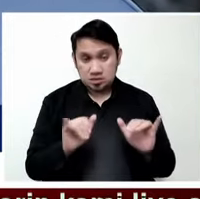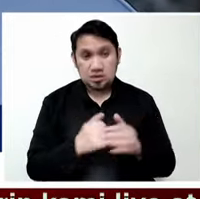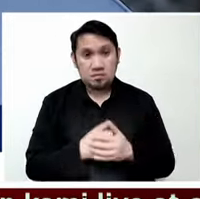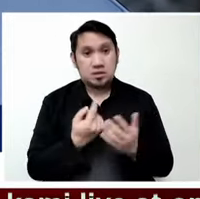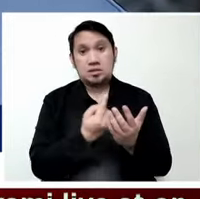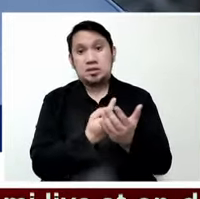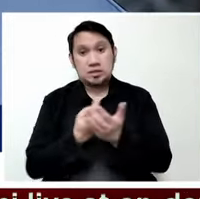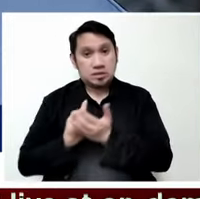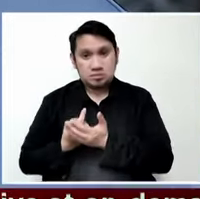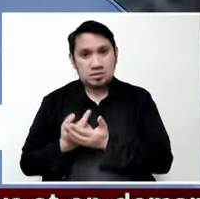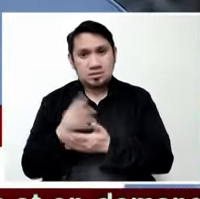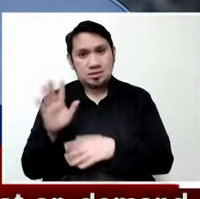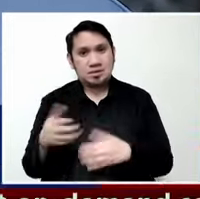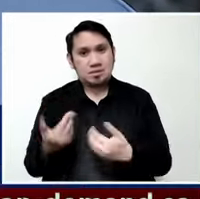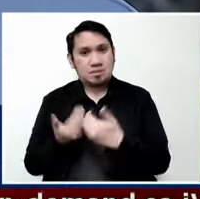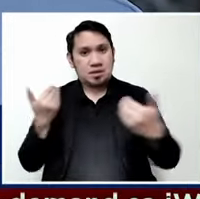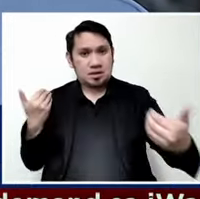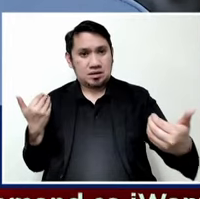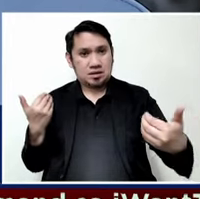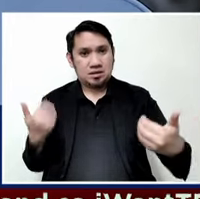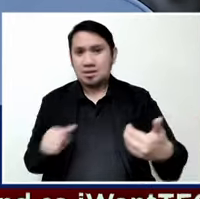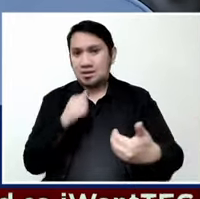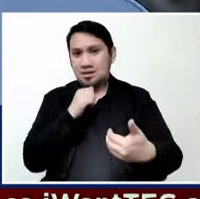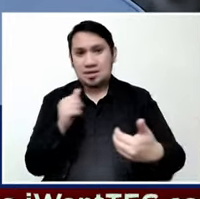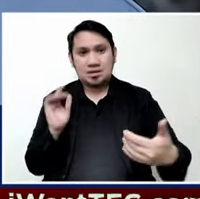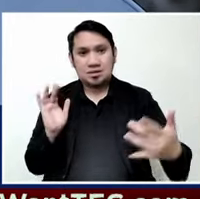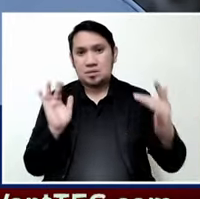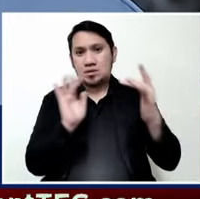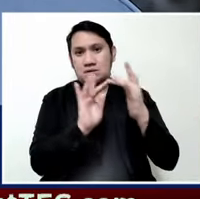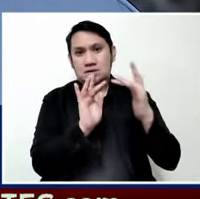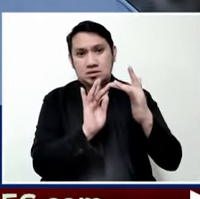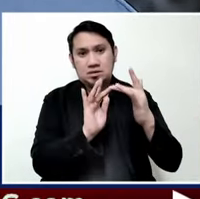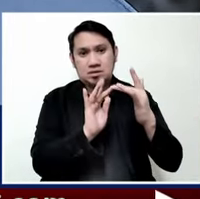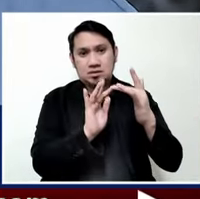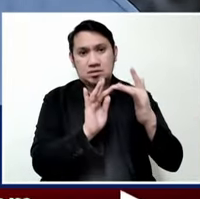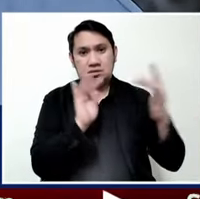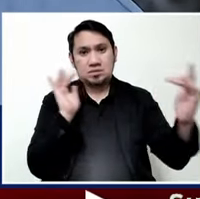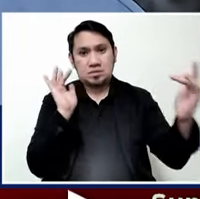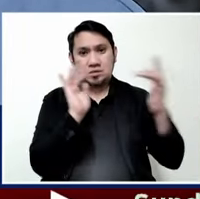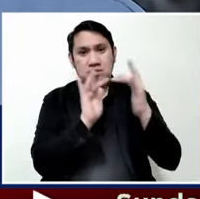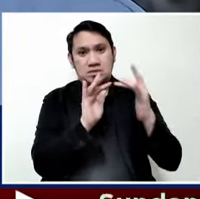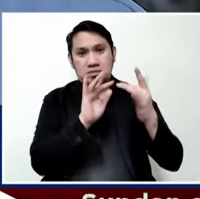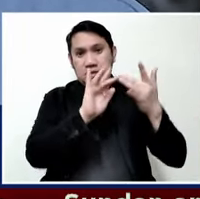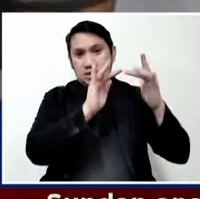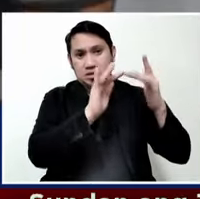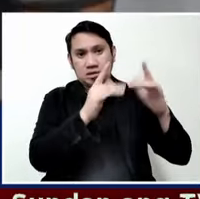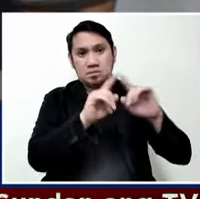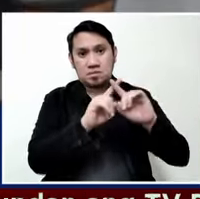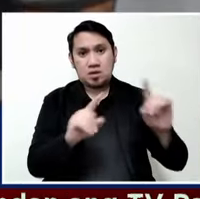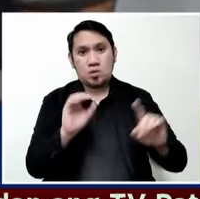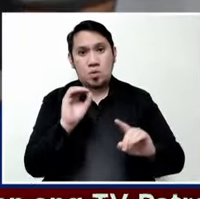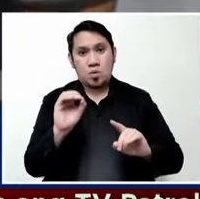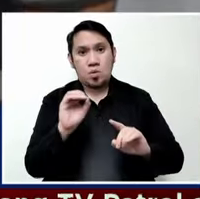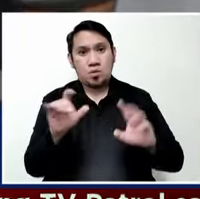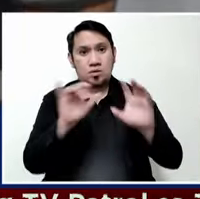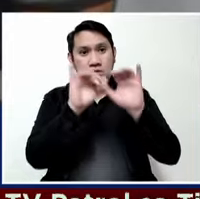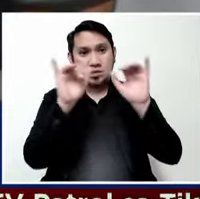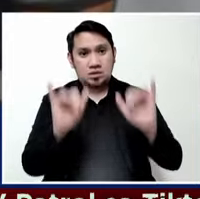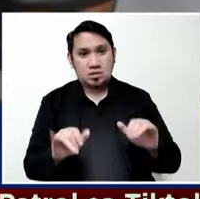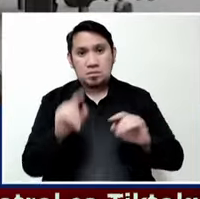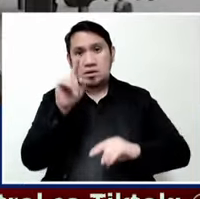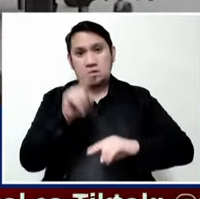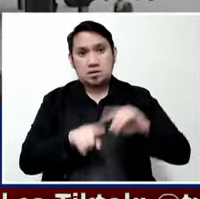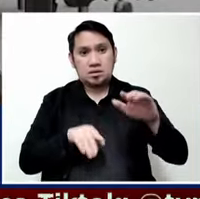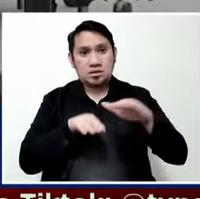kumbaga hindi siya nakakonect sa internet, naka-isolate siya, may sariling system po talaga siya. Hindi mo pwedeng pasukin kasi hindi